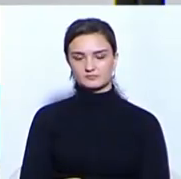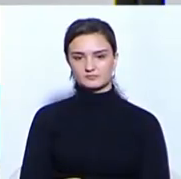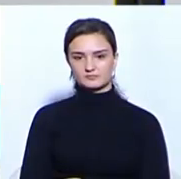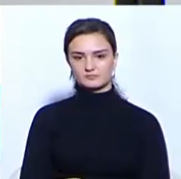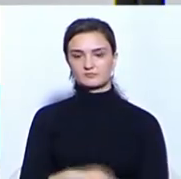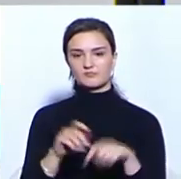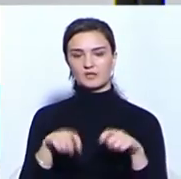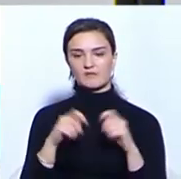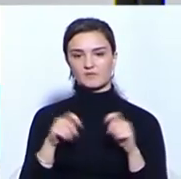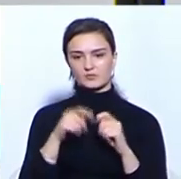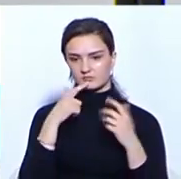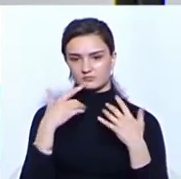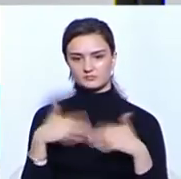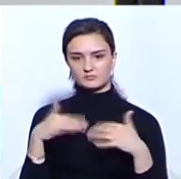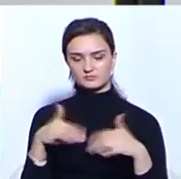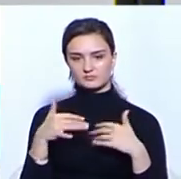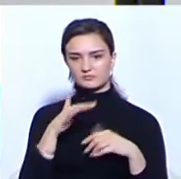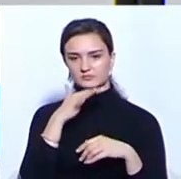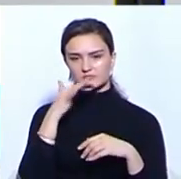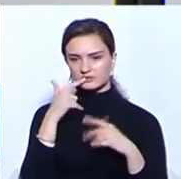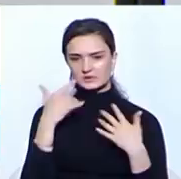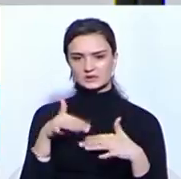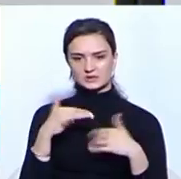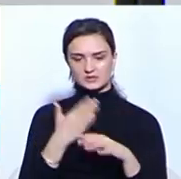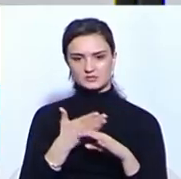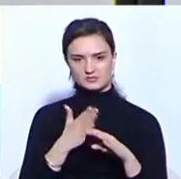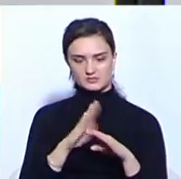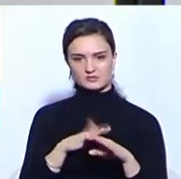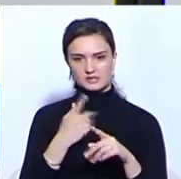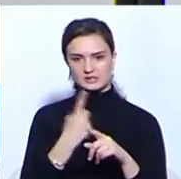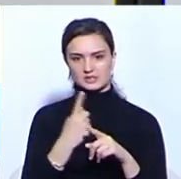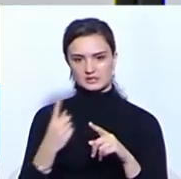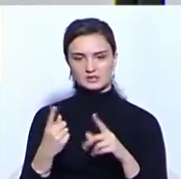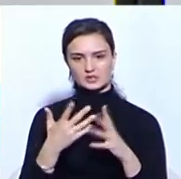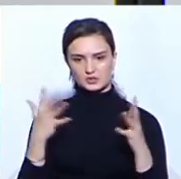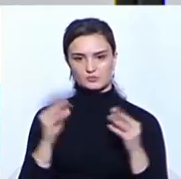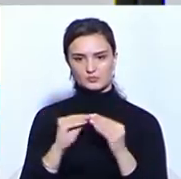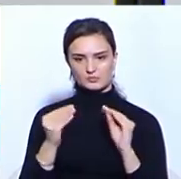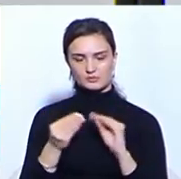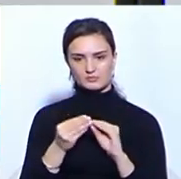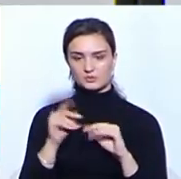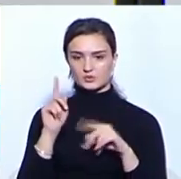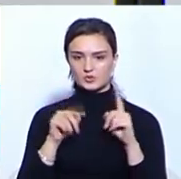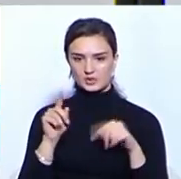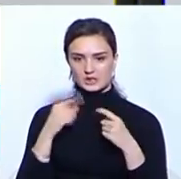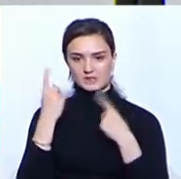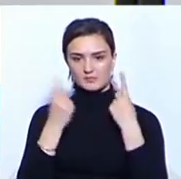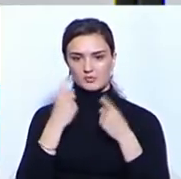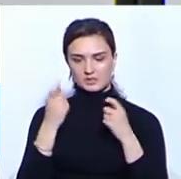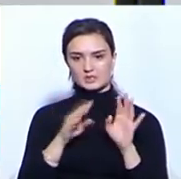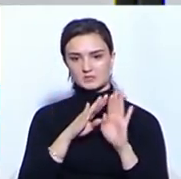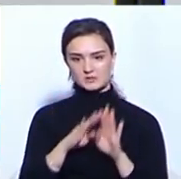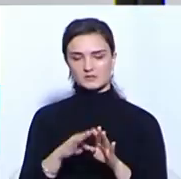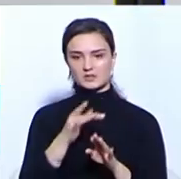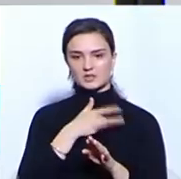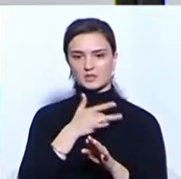დარღვეული მენსტრუალური ციკლი, კერძოდ ჭარბი სისხლდენები არის ერთ-ერთი ყველაზე უფრო დიდი პრობლემა. ზოგიერთი მონაცემის მიხედვით